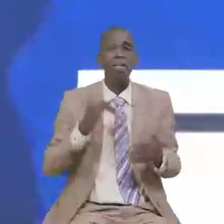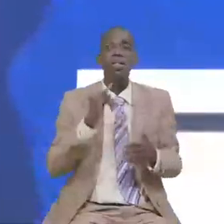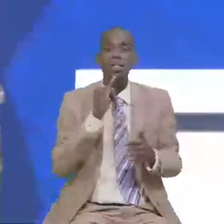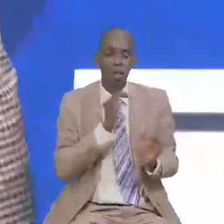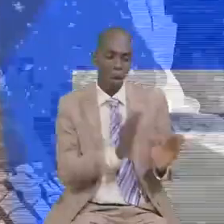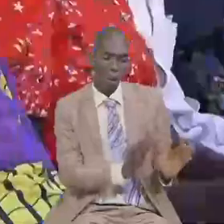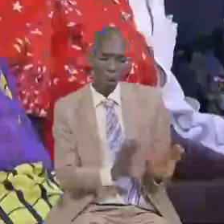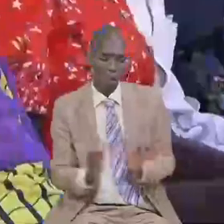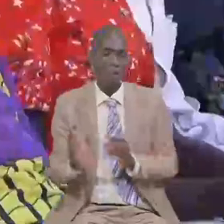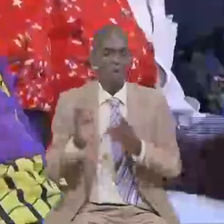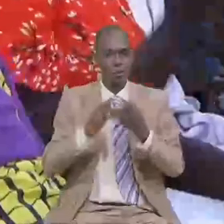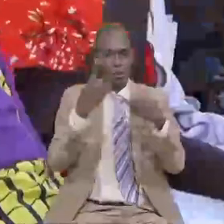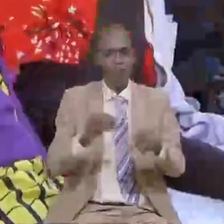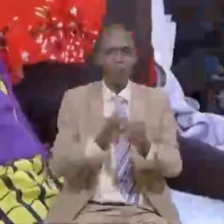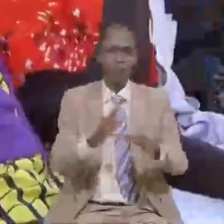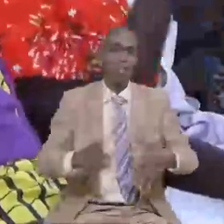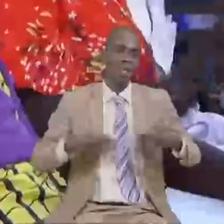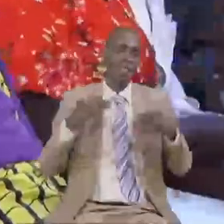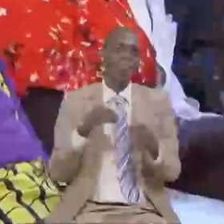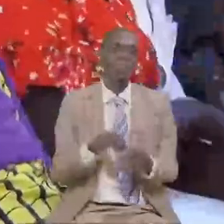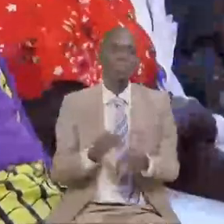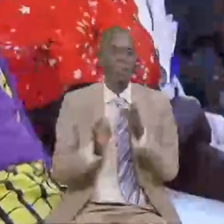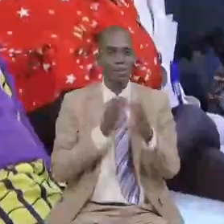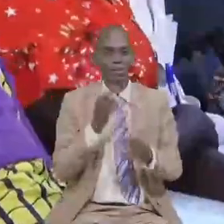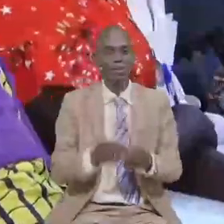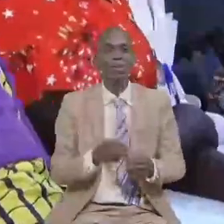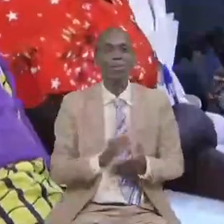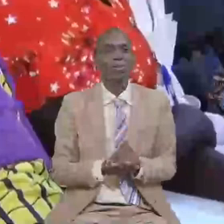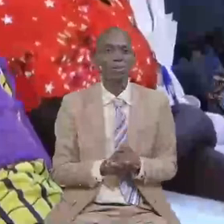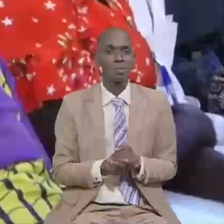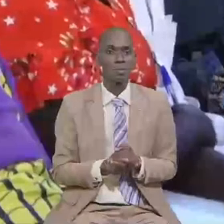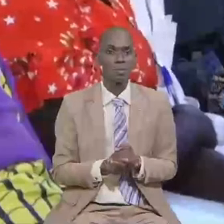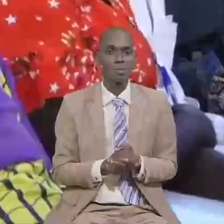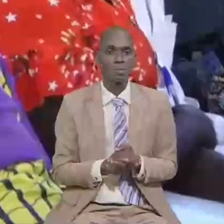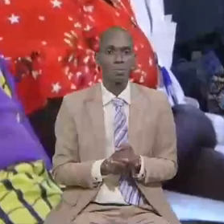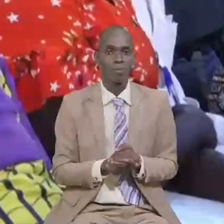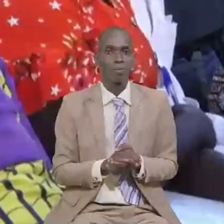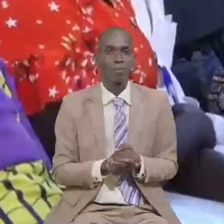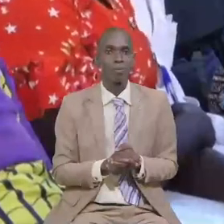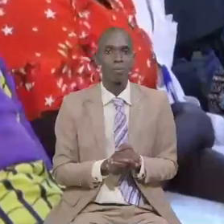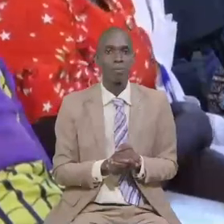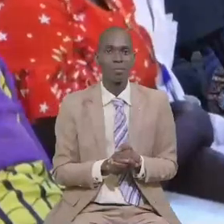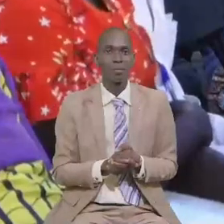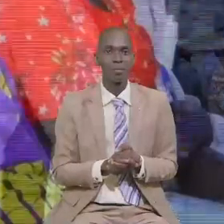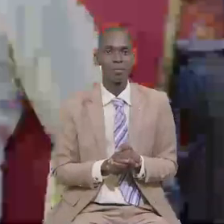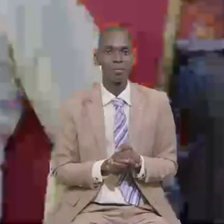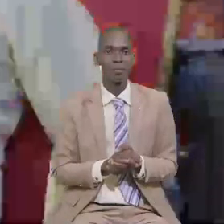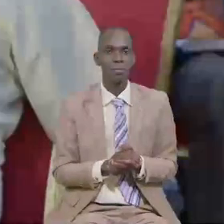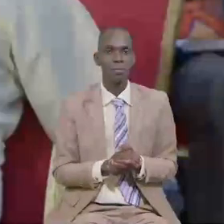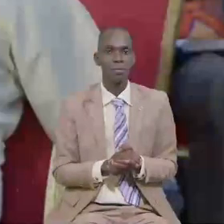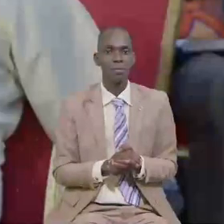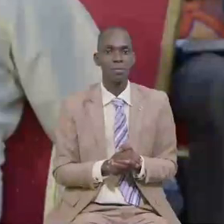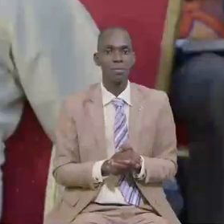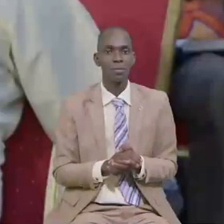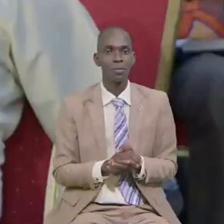guérison, le salut, le bonheur, la joie, et tout cela est sur le point de s'accomplir dans votre